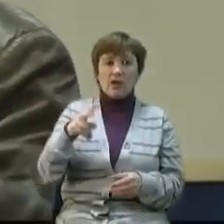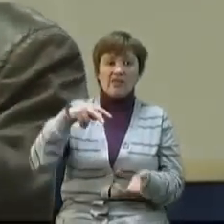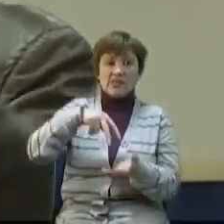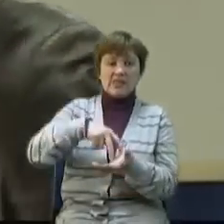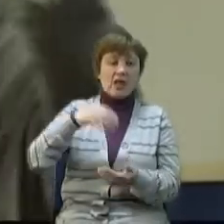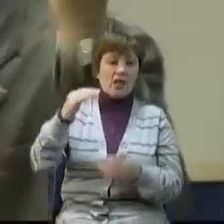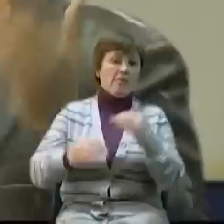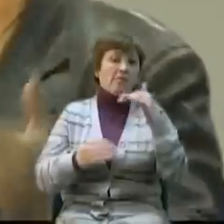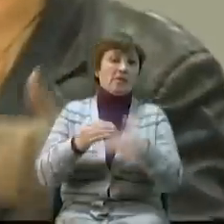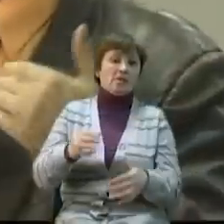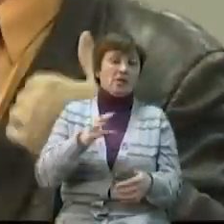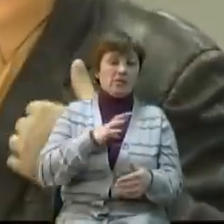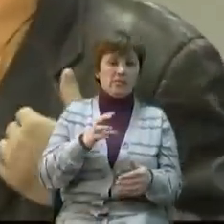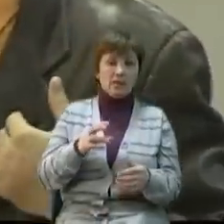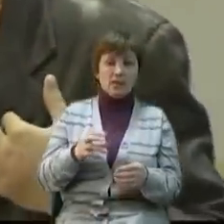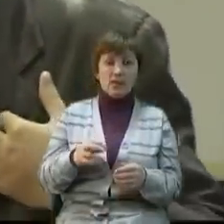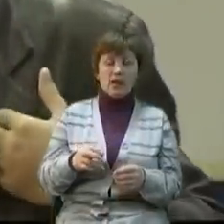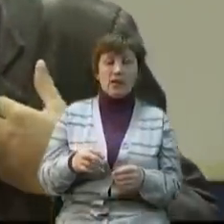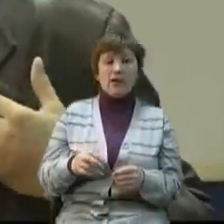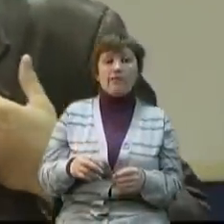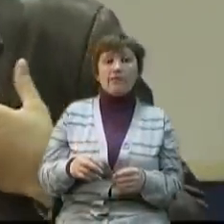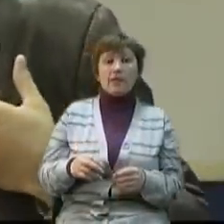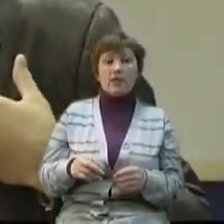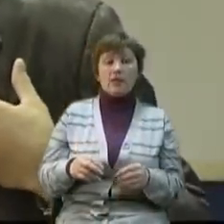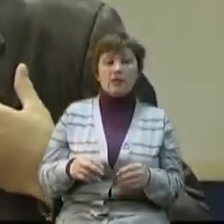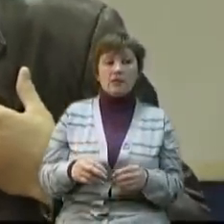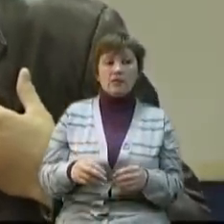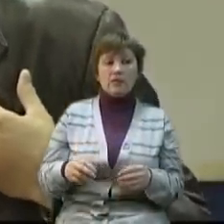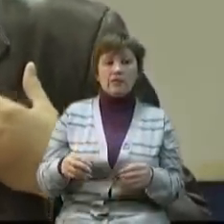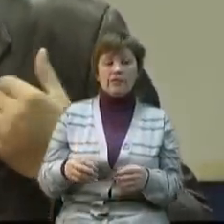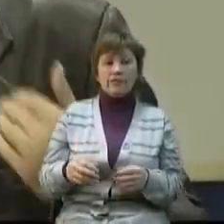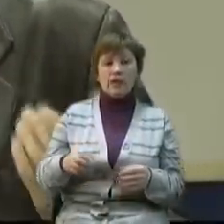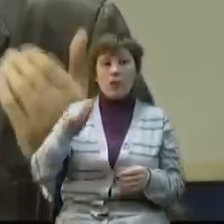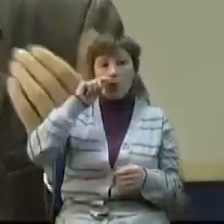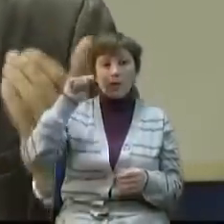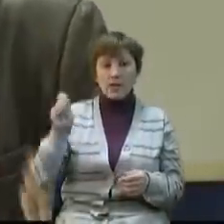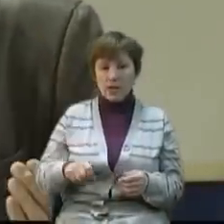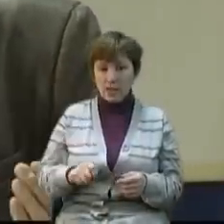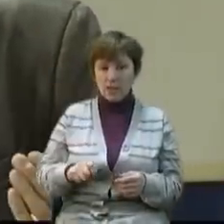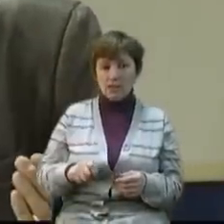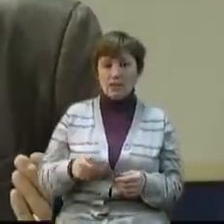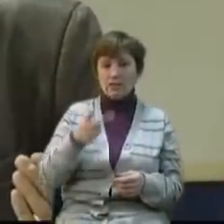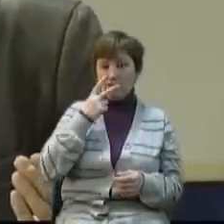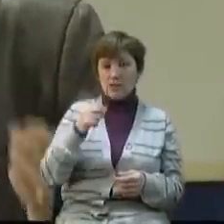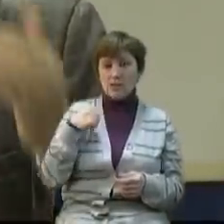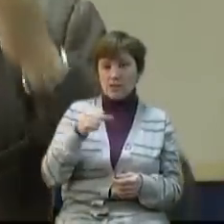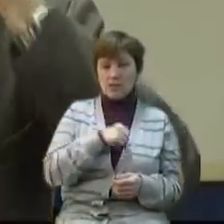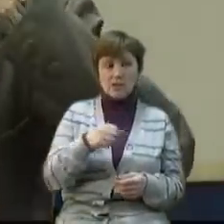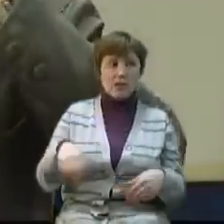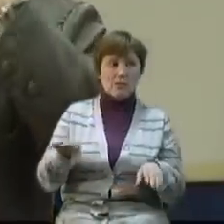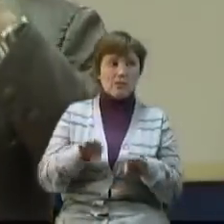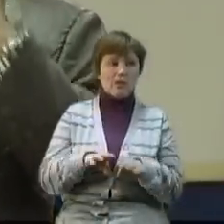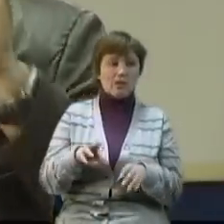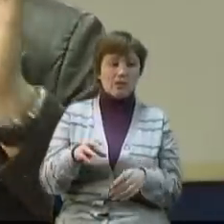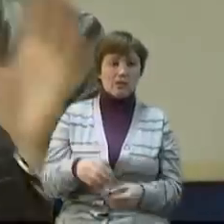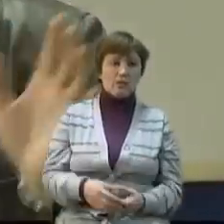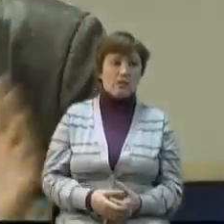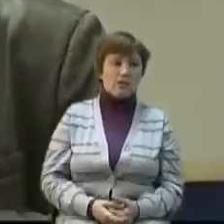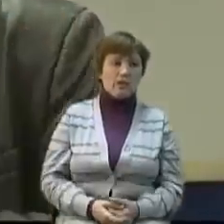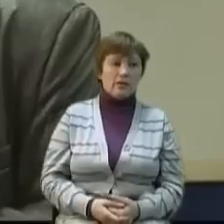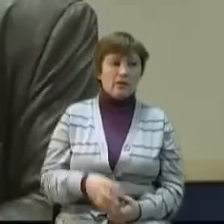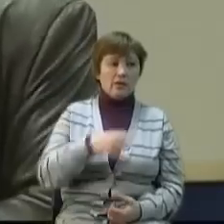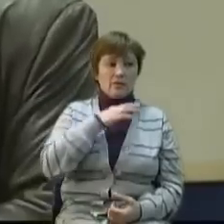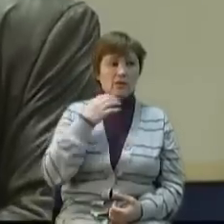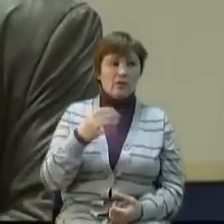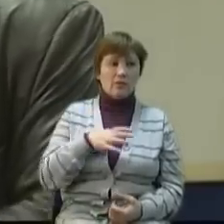пошла. Это было во Дворце спорта Украины. Я один лично молился за нее. И я сам это видел. И много было